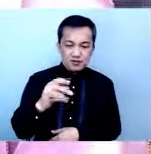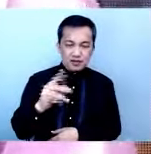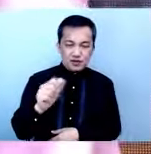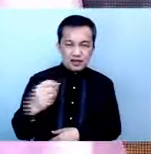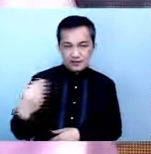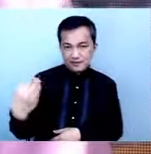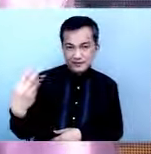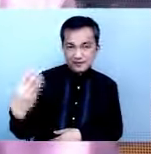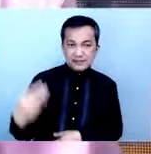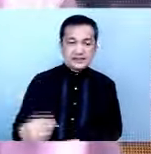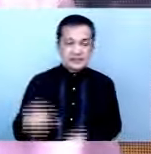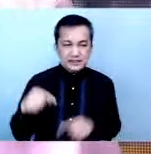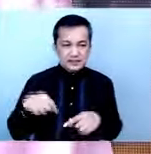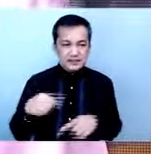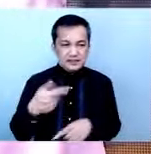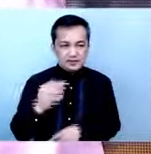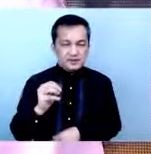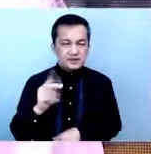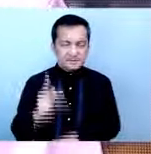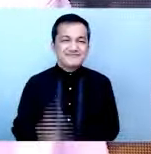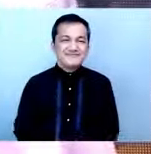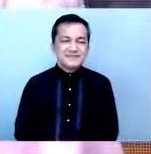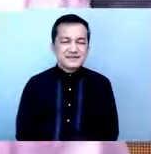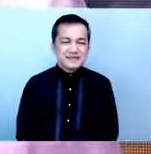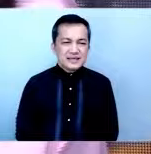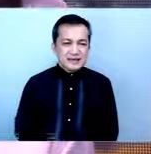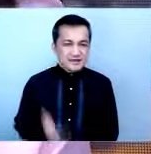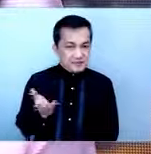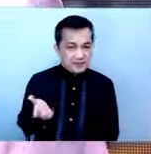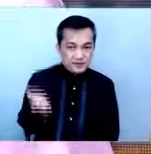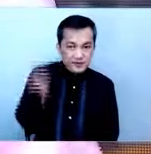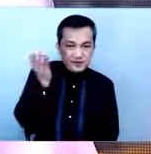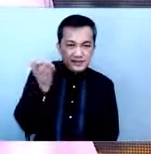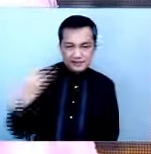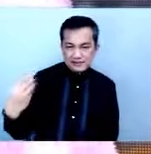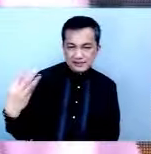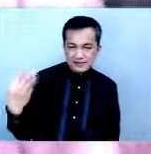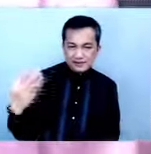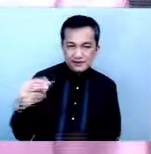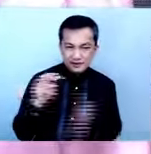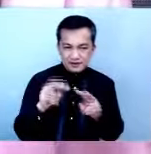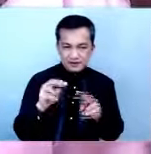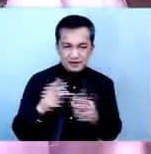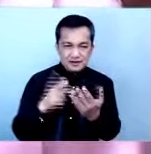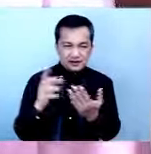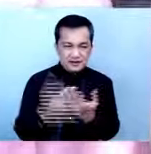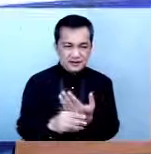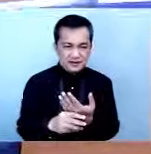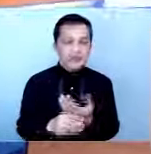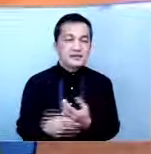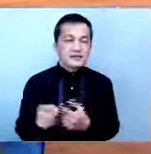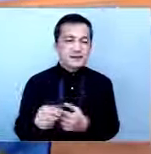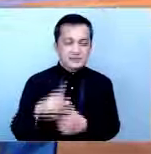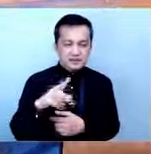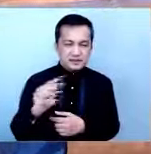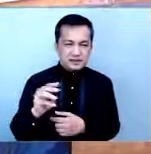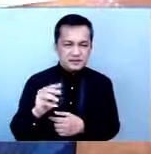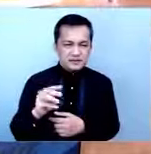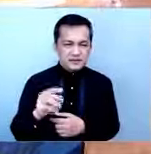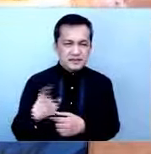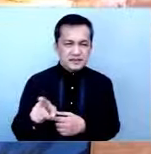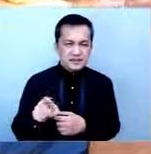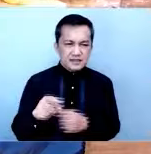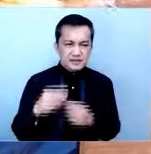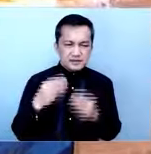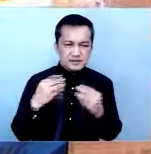tutok lamang po dito sa Good Morning, kapatid, at pabonggahan lang ng selfie habang nanonood ang ating programa. At i-PM lang po or private message yan sa